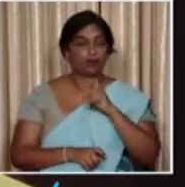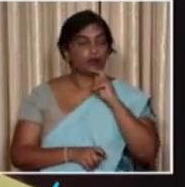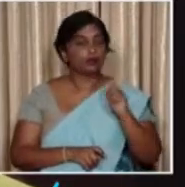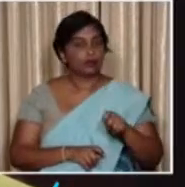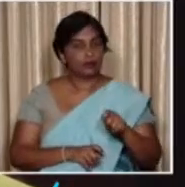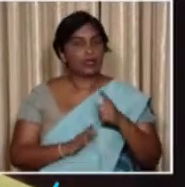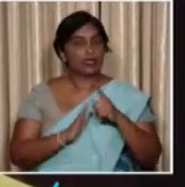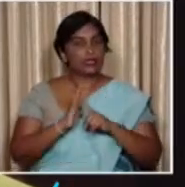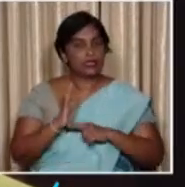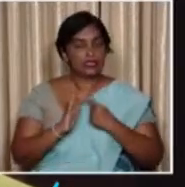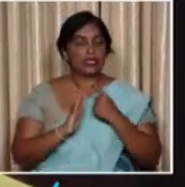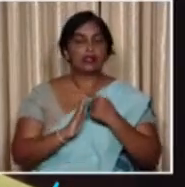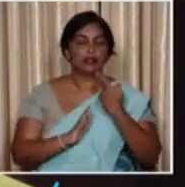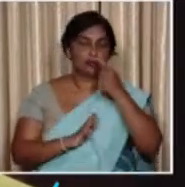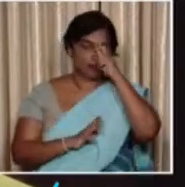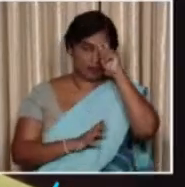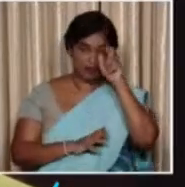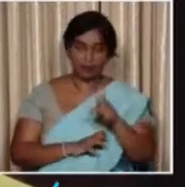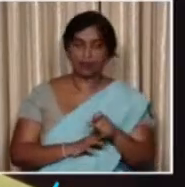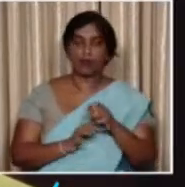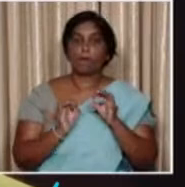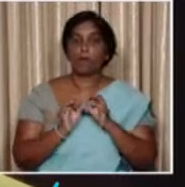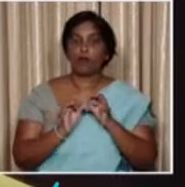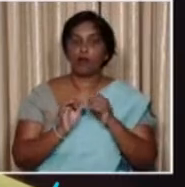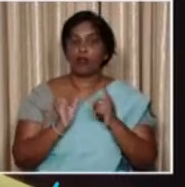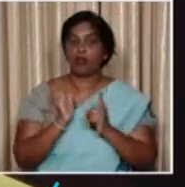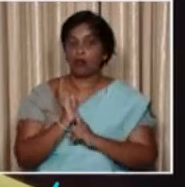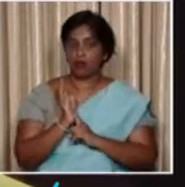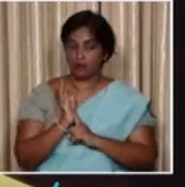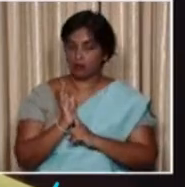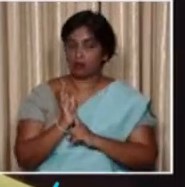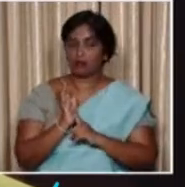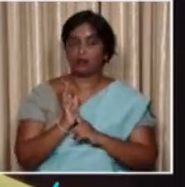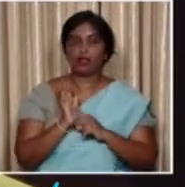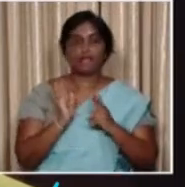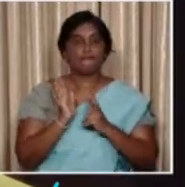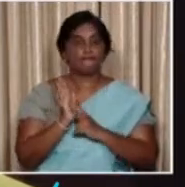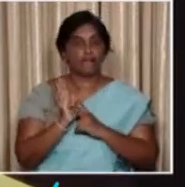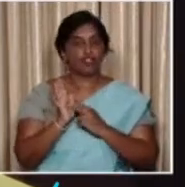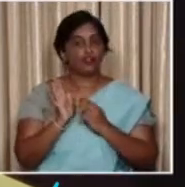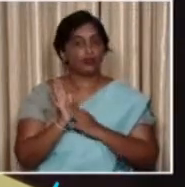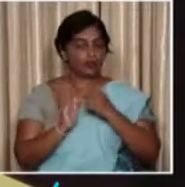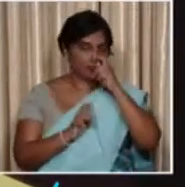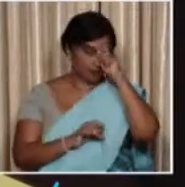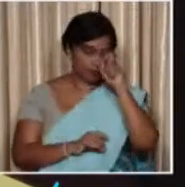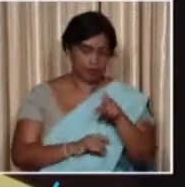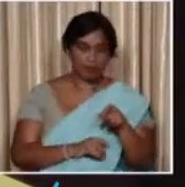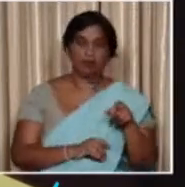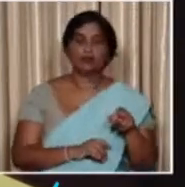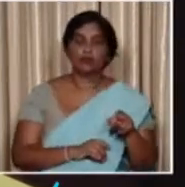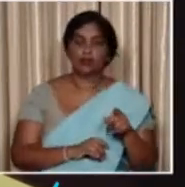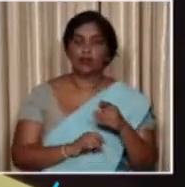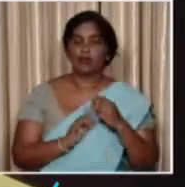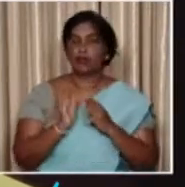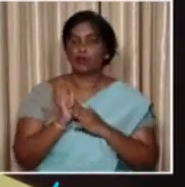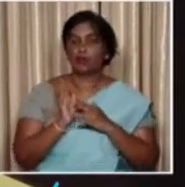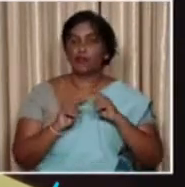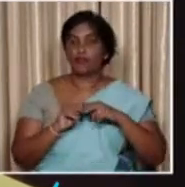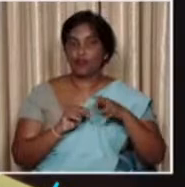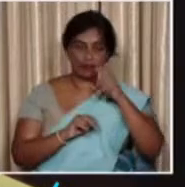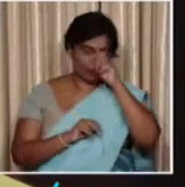අග්‍රවිනිශ්චයකාර ජයන්ත ජයසූරිය මැතිතුමා, බුවනෙක අලු විහාර මැතිතුමා, විජිත් මල්ලලගොඩ මැතිතුමා, මුර්දු ෆනෑන්ඩෝ